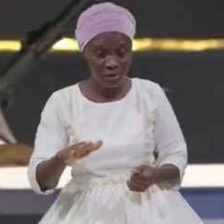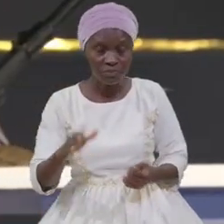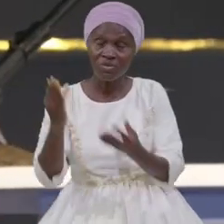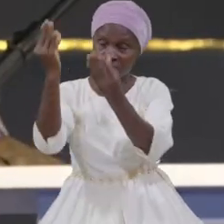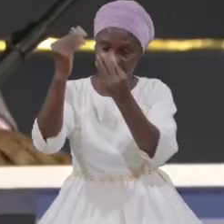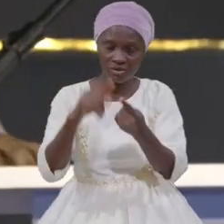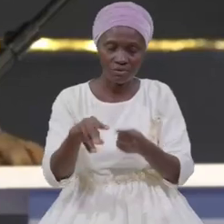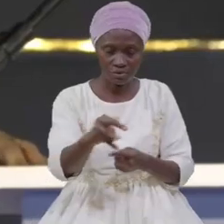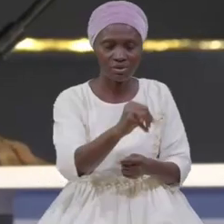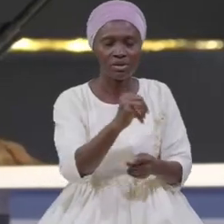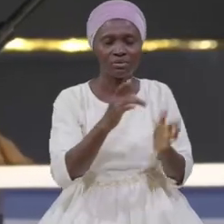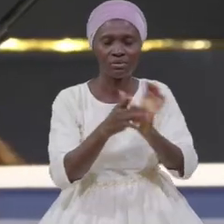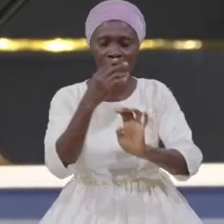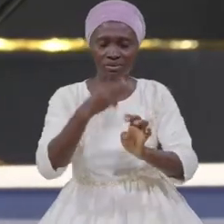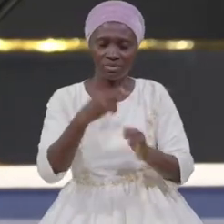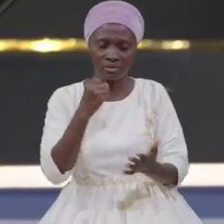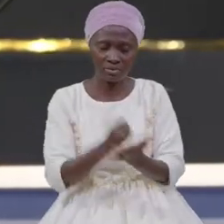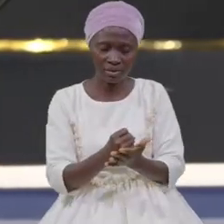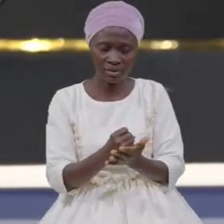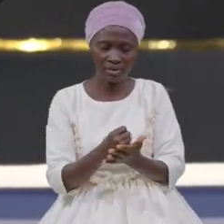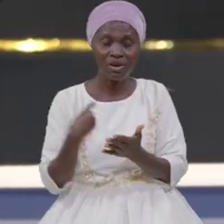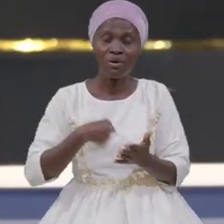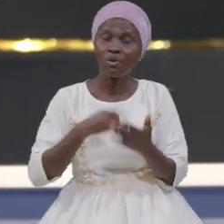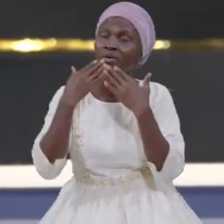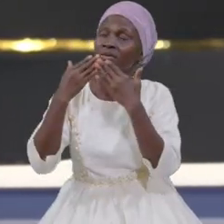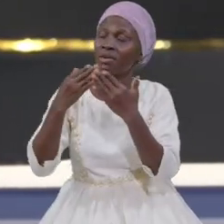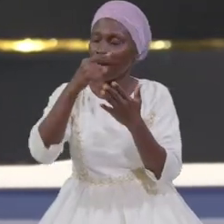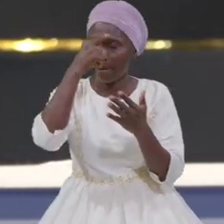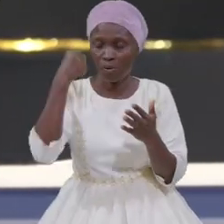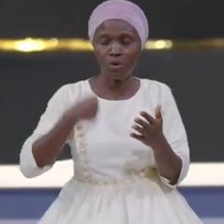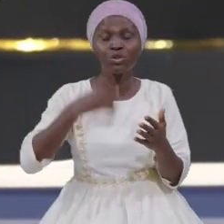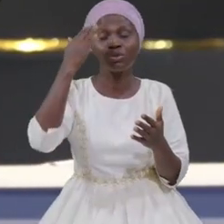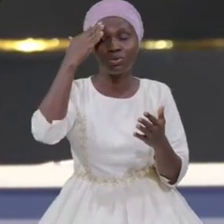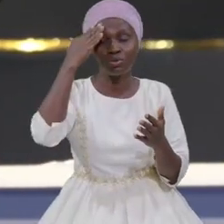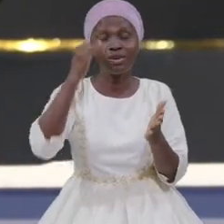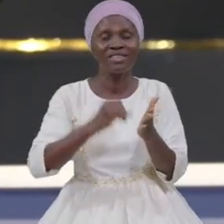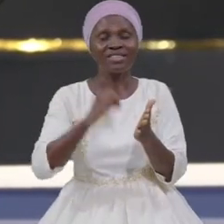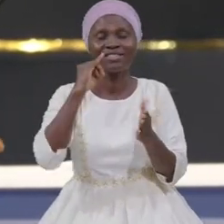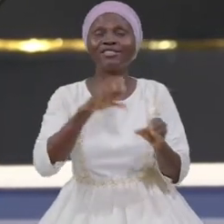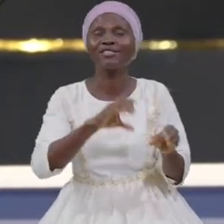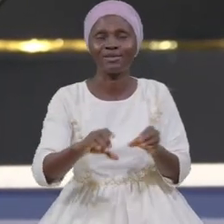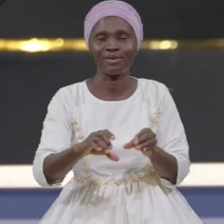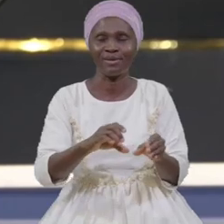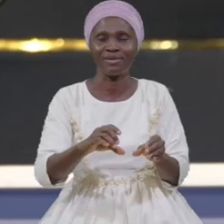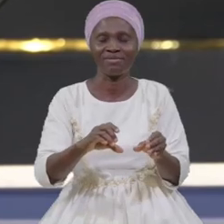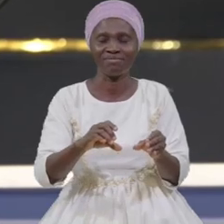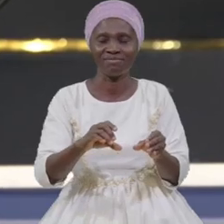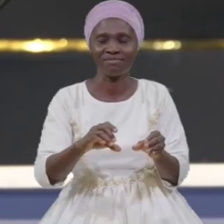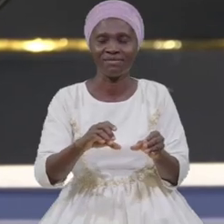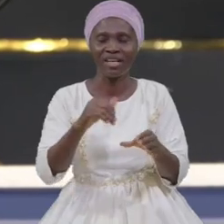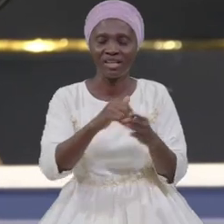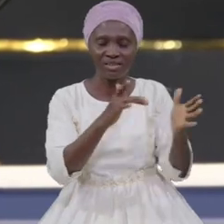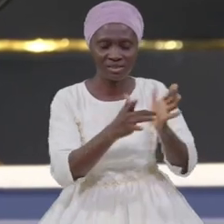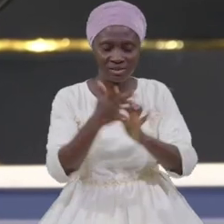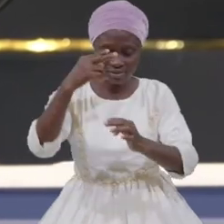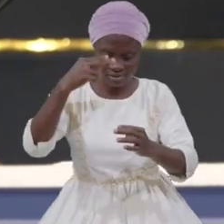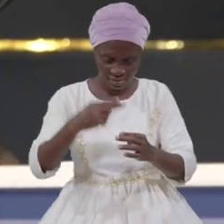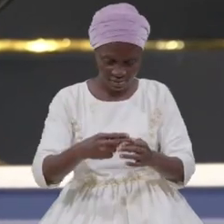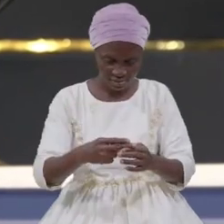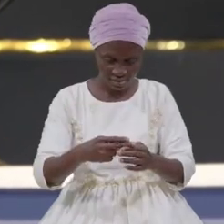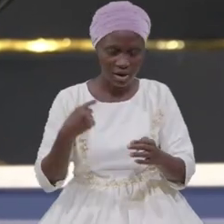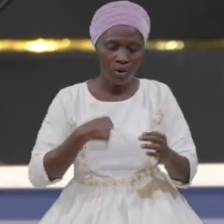leur soit accordée. Nous te remercions parce que nous savons que c'est fait. Au nom de Jésus,